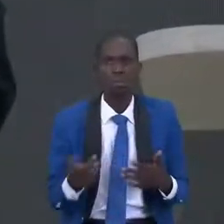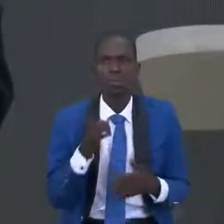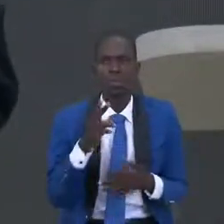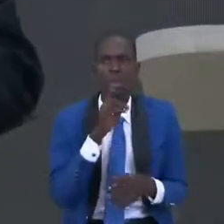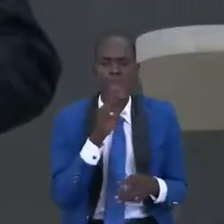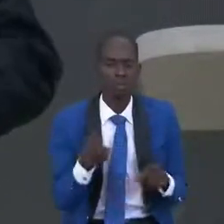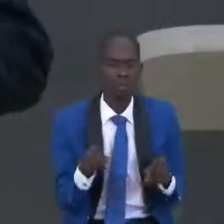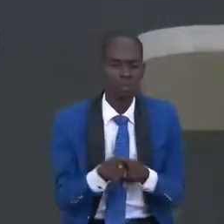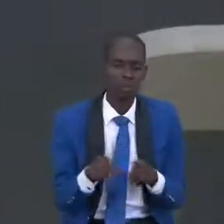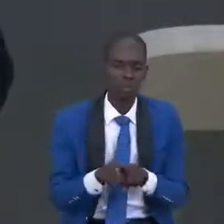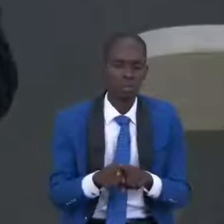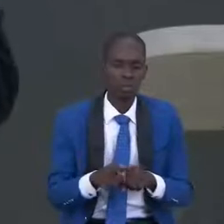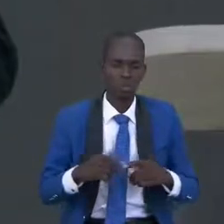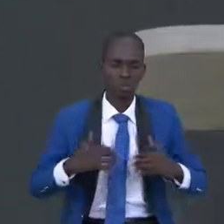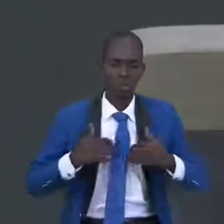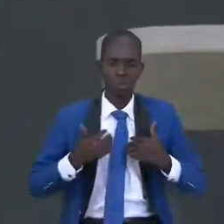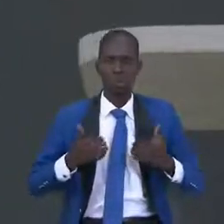vieux,